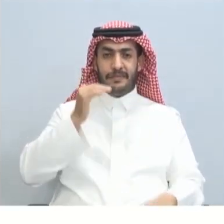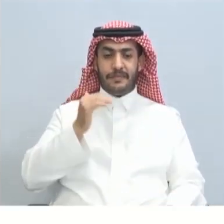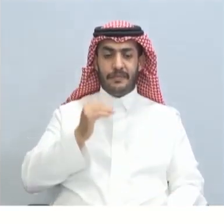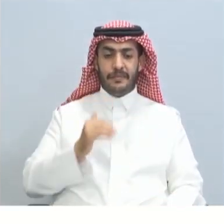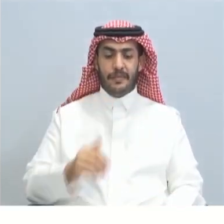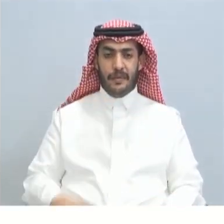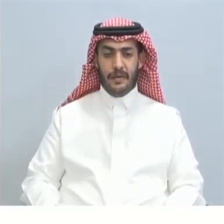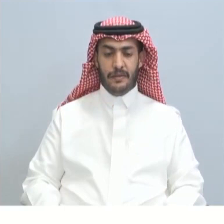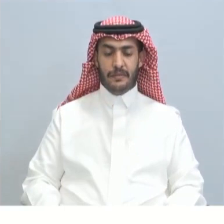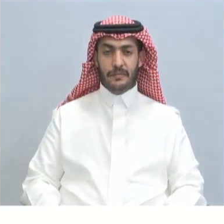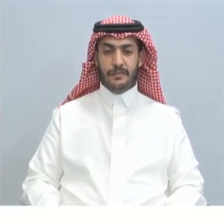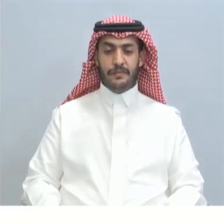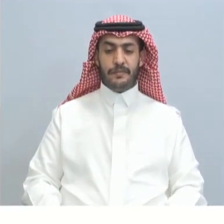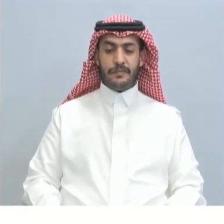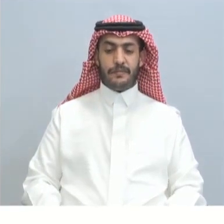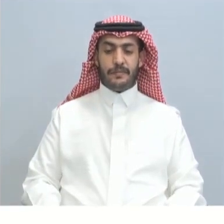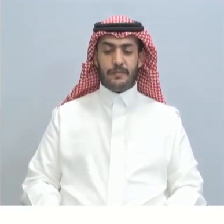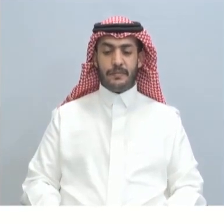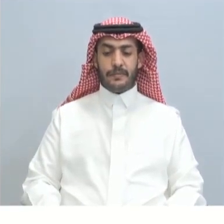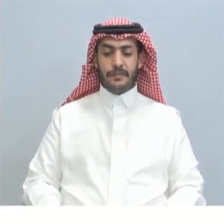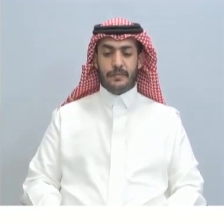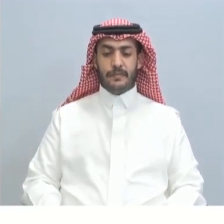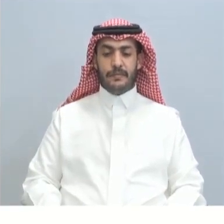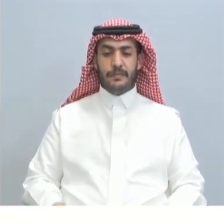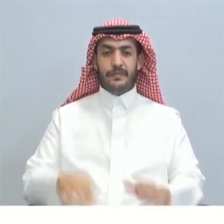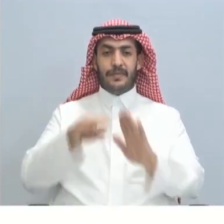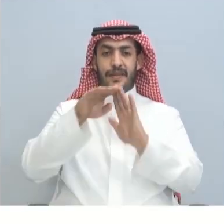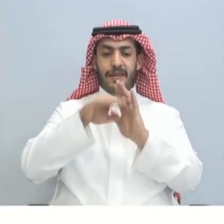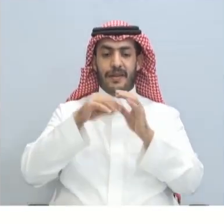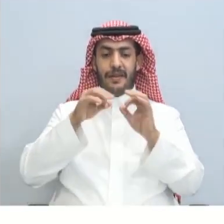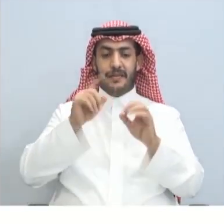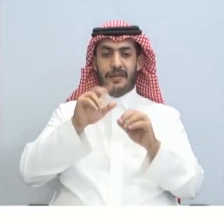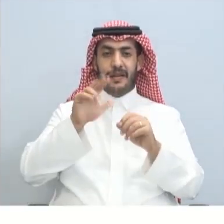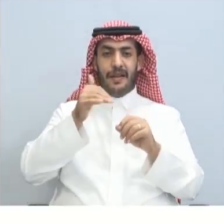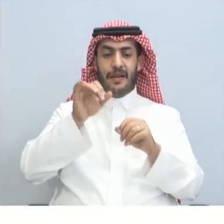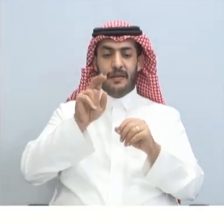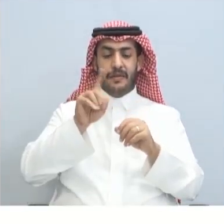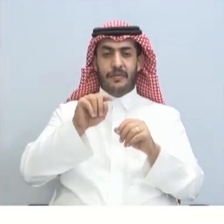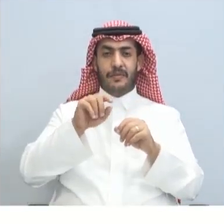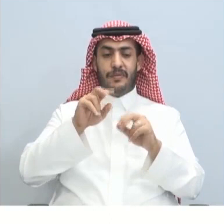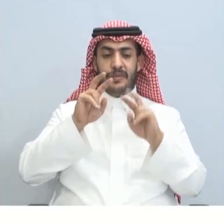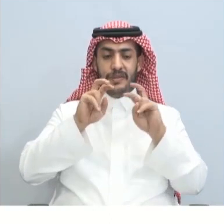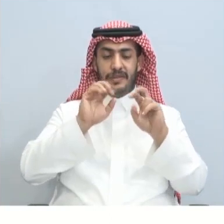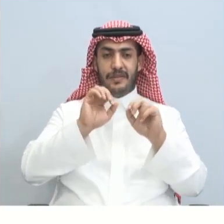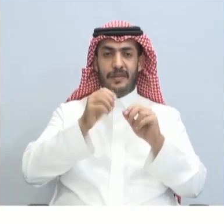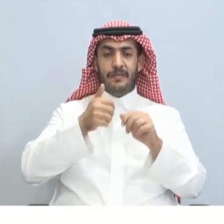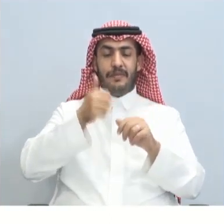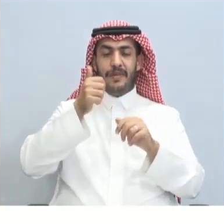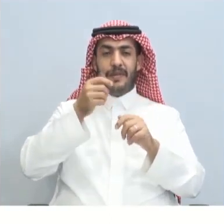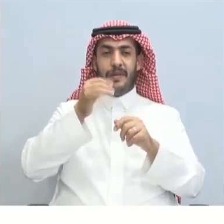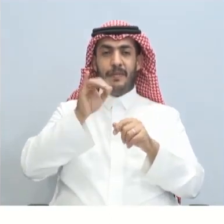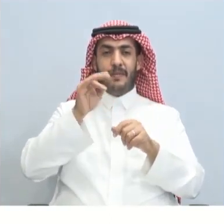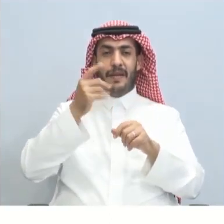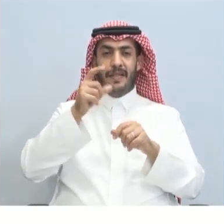والكبريتات والعناصر الحره الطبيعيه والكبريتات وبعد ذلك تعرفنا على الخامات وعمليه